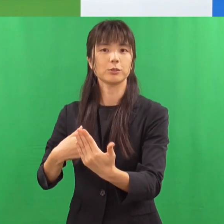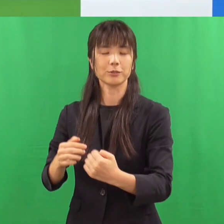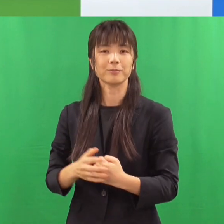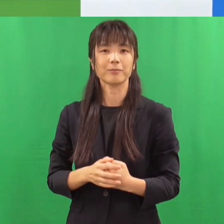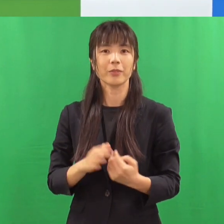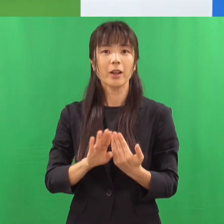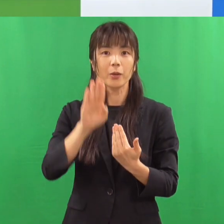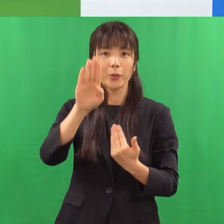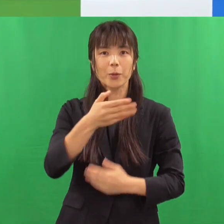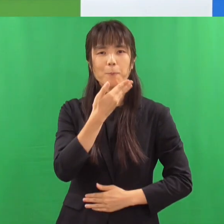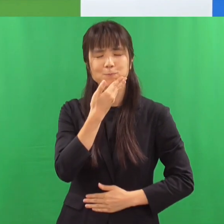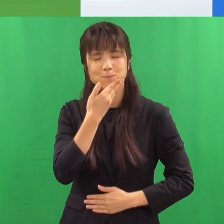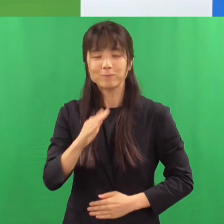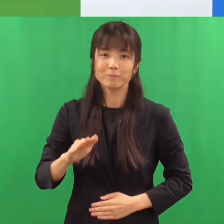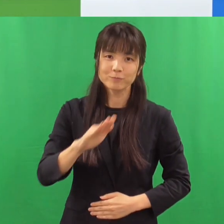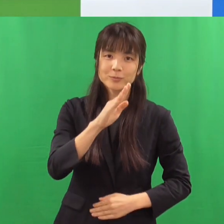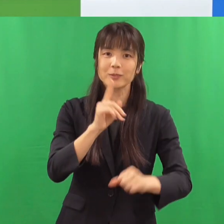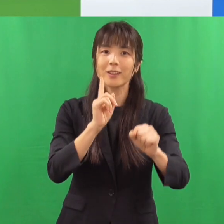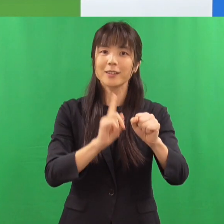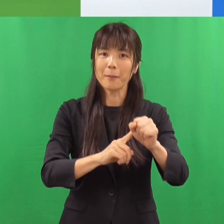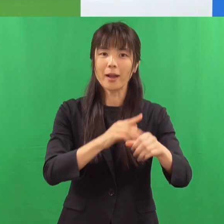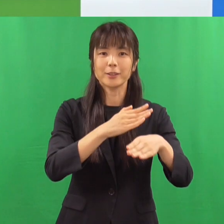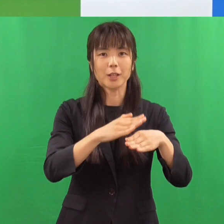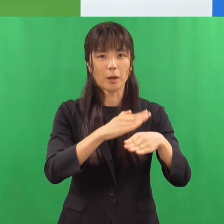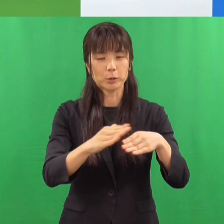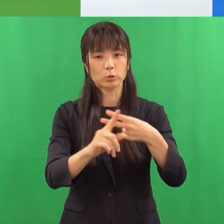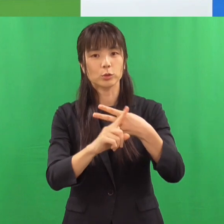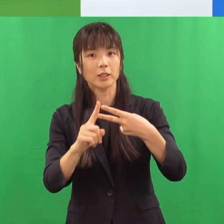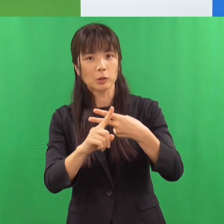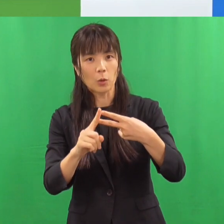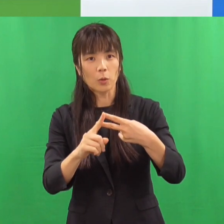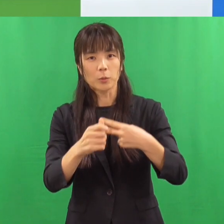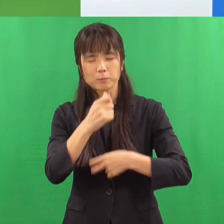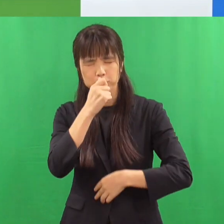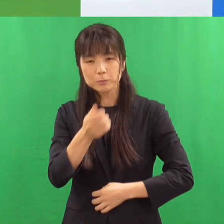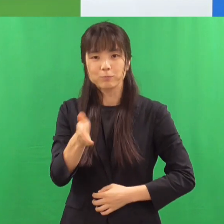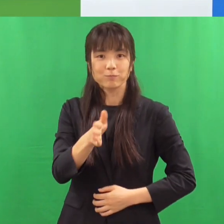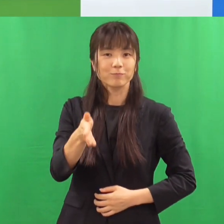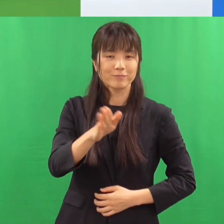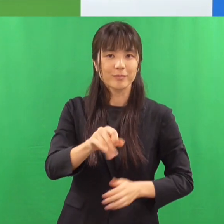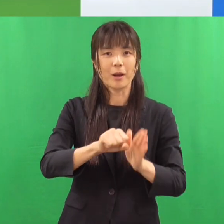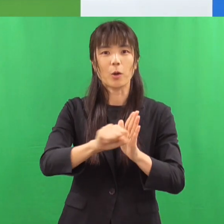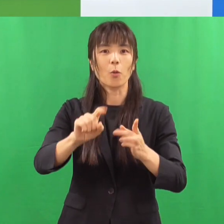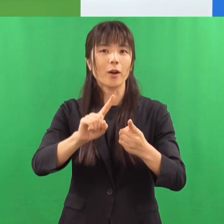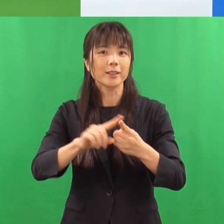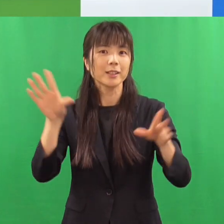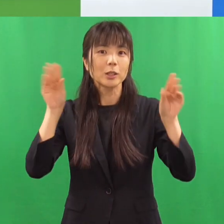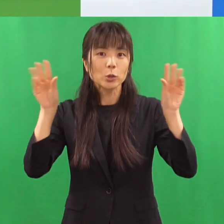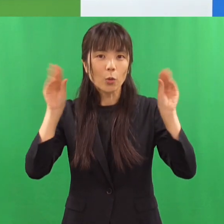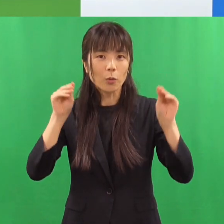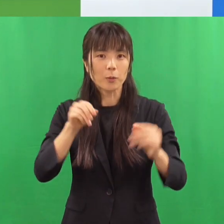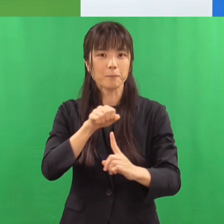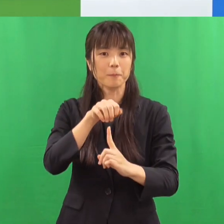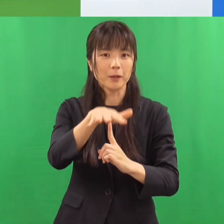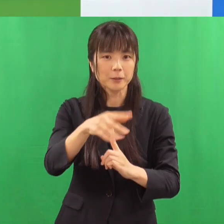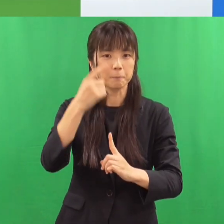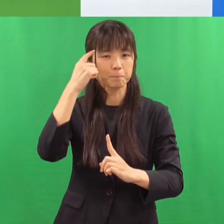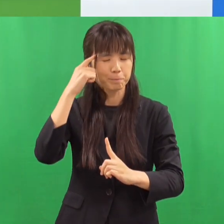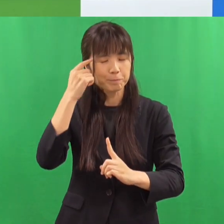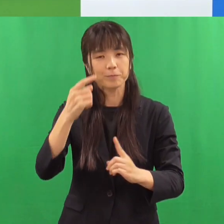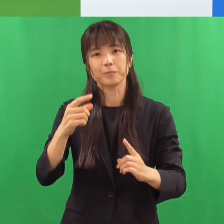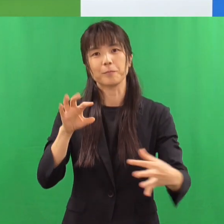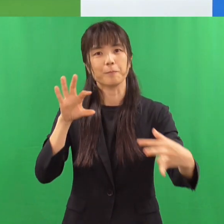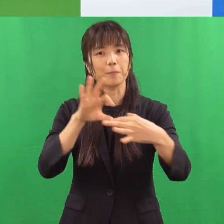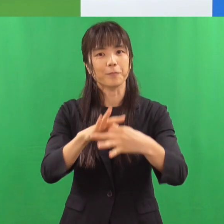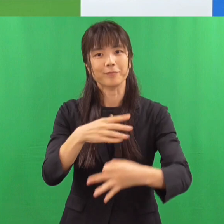便性の高いアプリとなるようサービスや機能の充実を図り効果的な情報発信につなげてまいりたいと考えておりますので